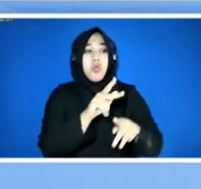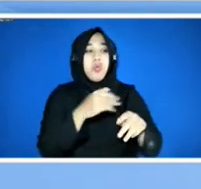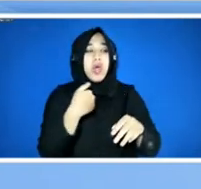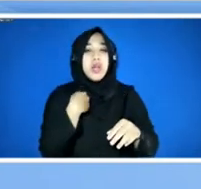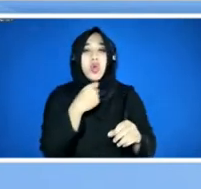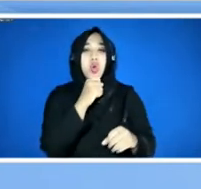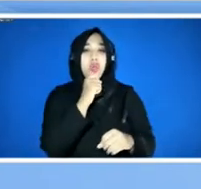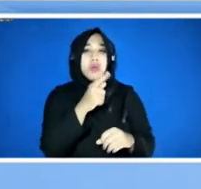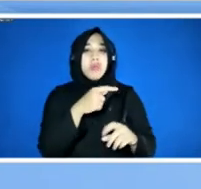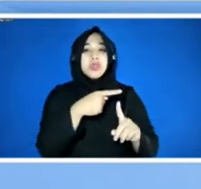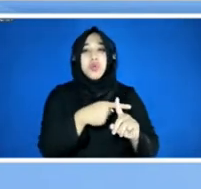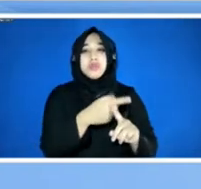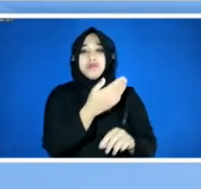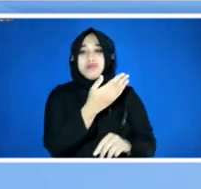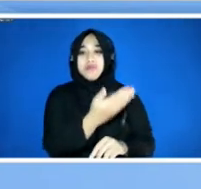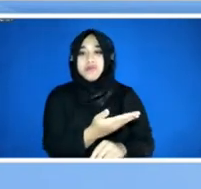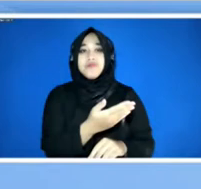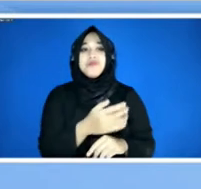slide.